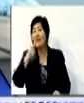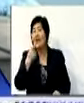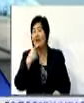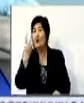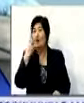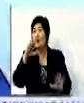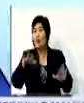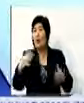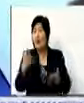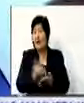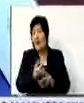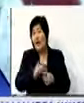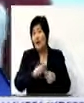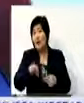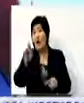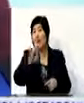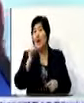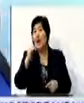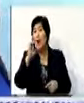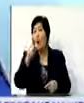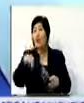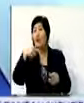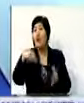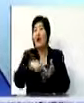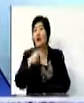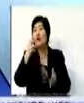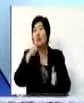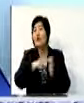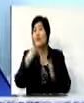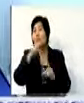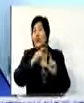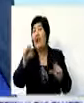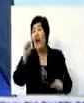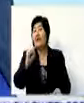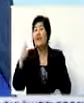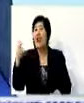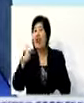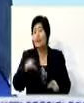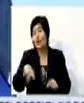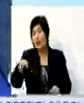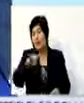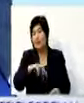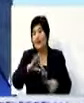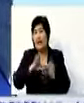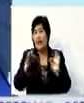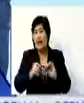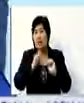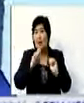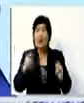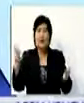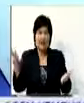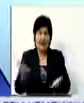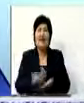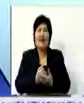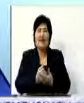3-ші орынға ие болды. Сондай-ақ Байқоңыр қаласындағы нөмірі 272-ші мектептің оқушысы Айдана Ғалымжанова да республикалық олимпиаданың жүлдегері атанды.